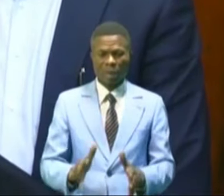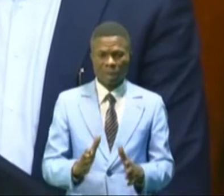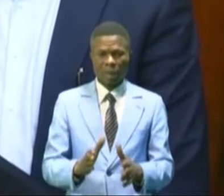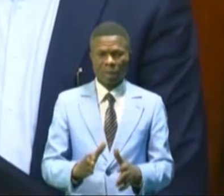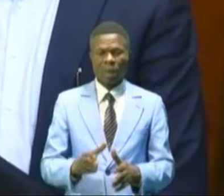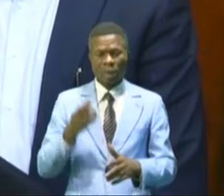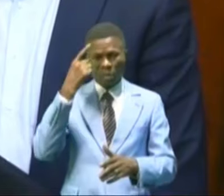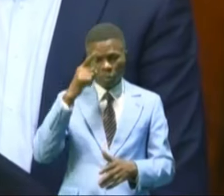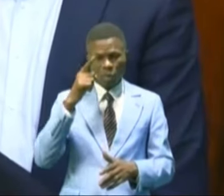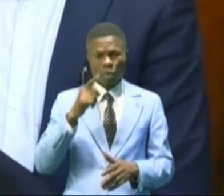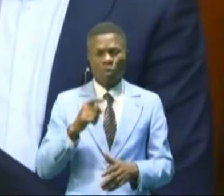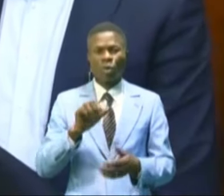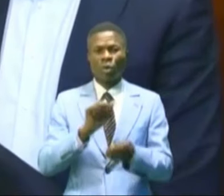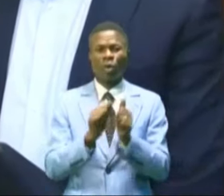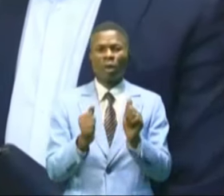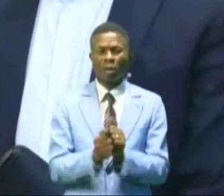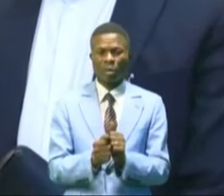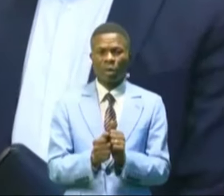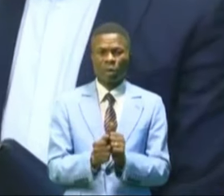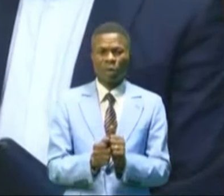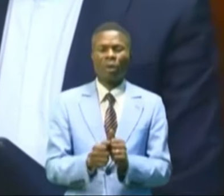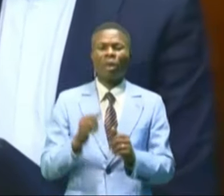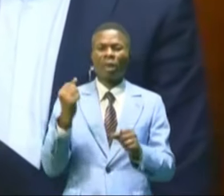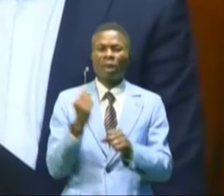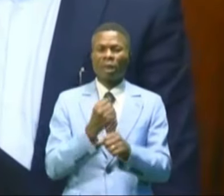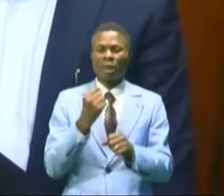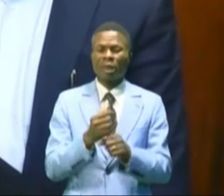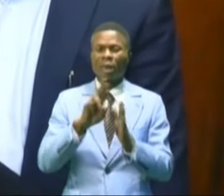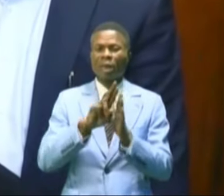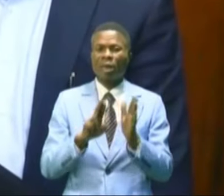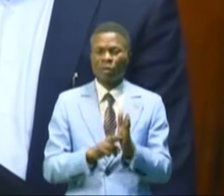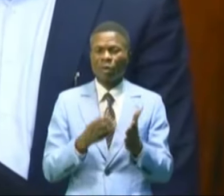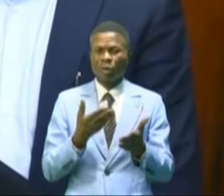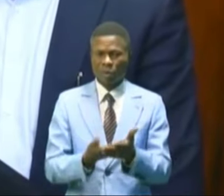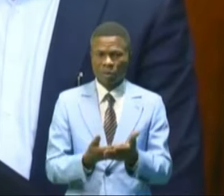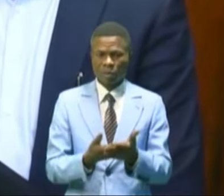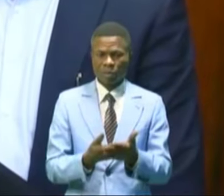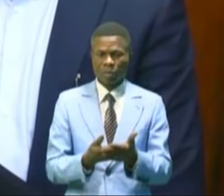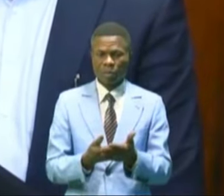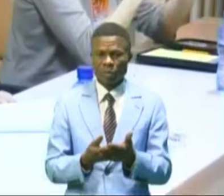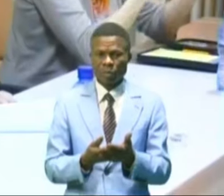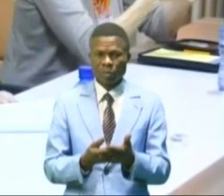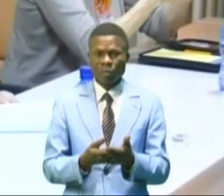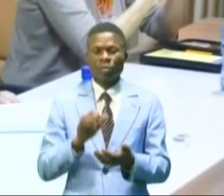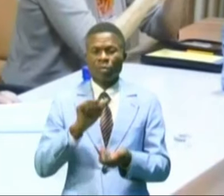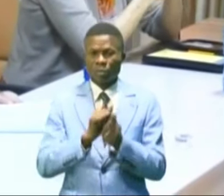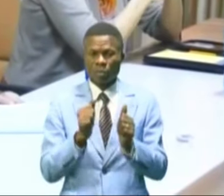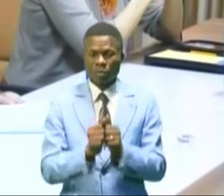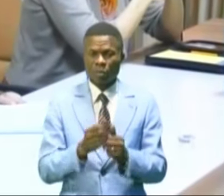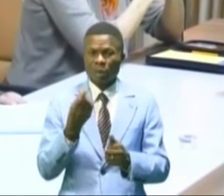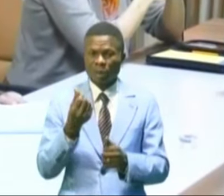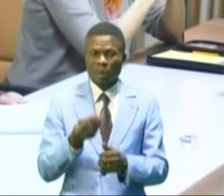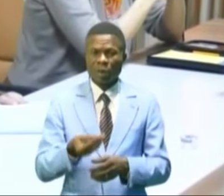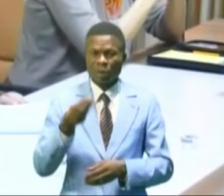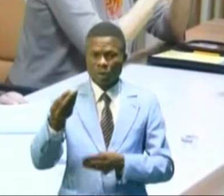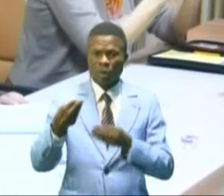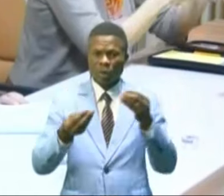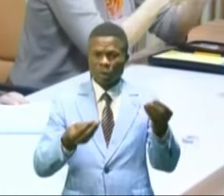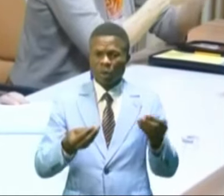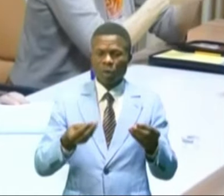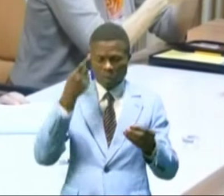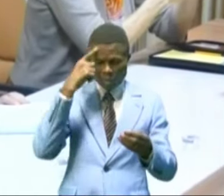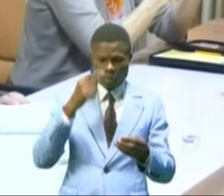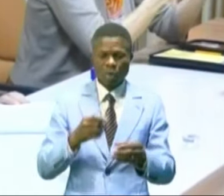emplois et aussi ils respectent les normes les plus élevées. Mais avant ça, il faut qu'il y ait un climat propice pour les affaires. Et